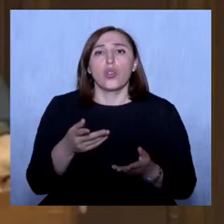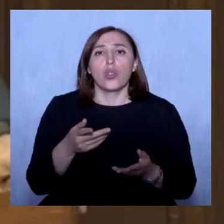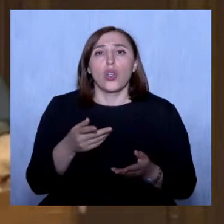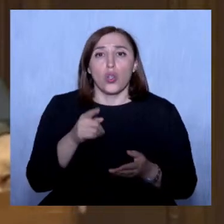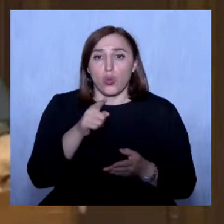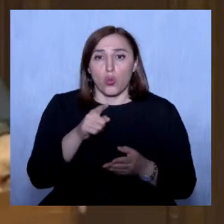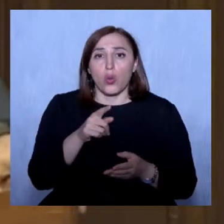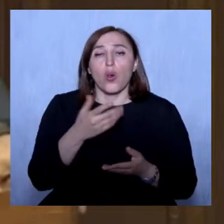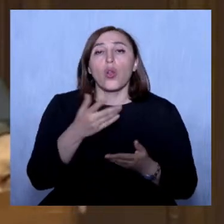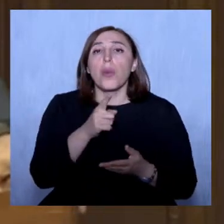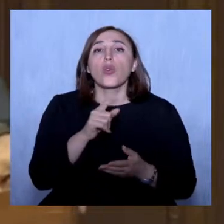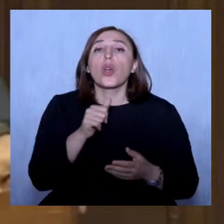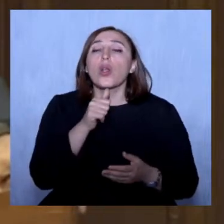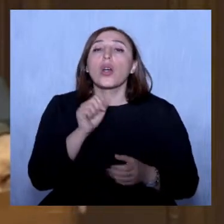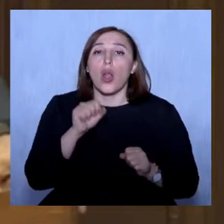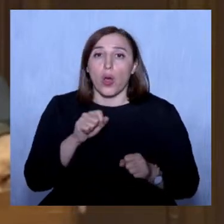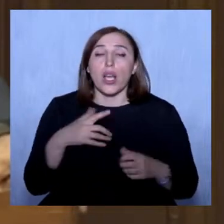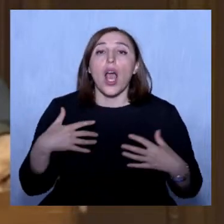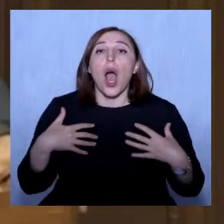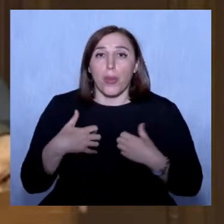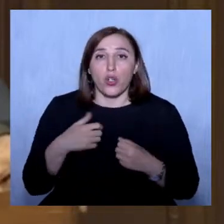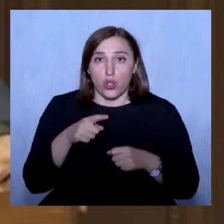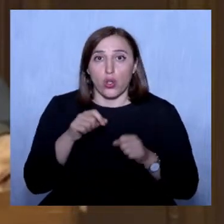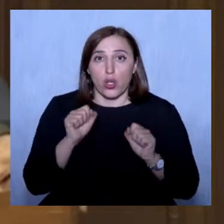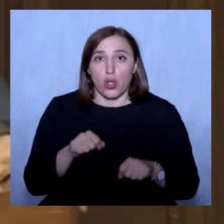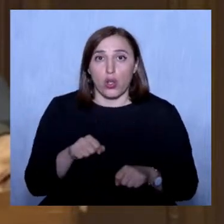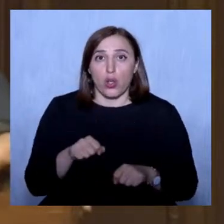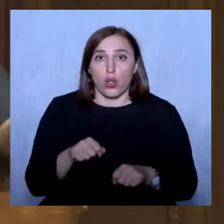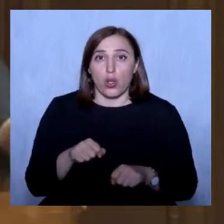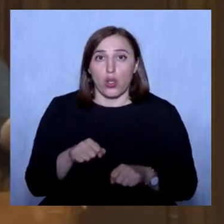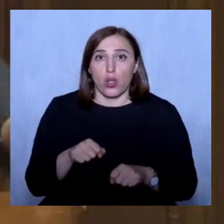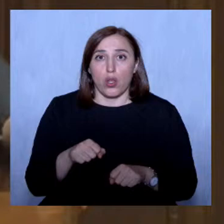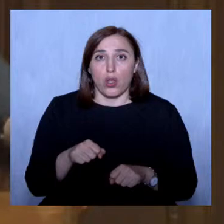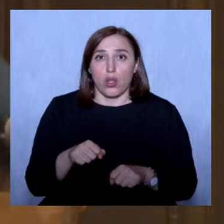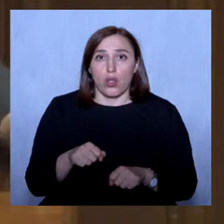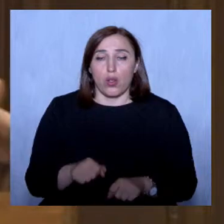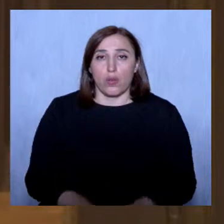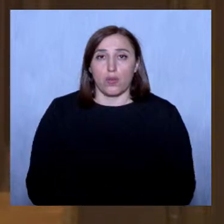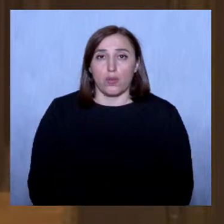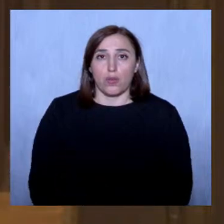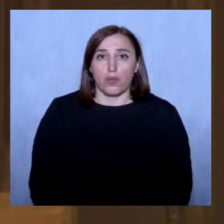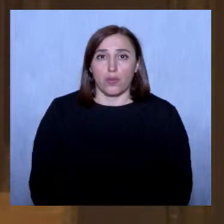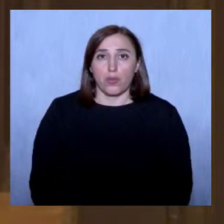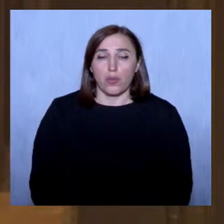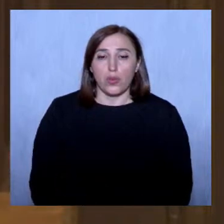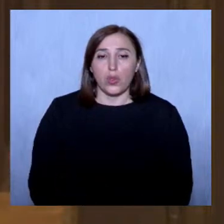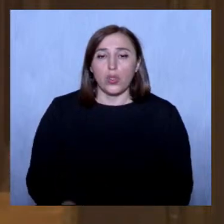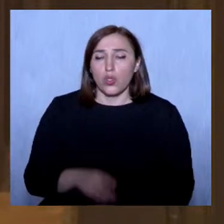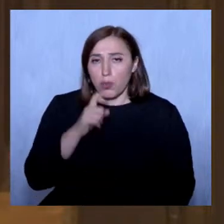դուք էլ պրշտալի միջահելոց, որպես հաստատուղ, այսինքն դուք էս